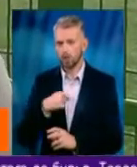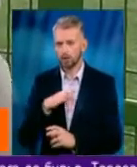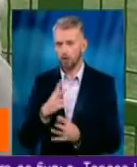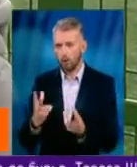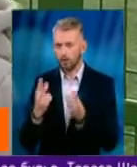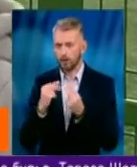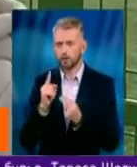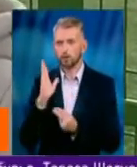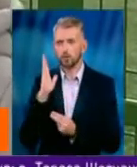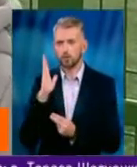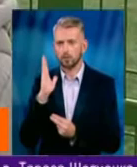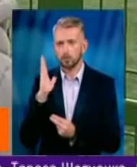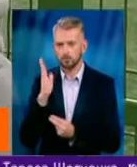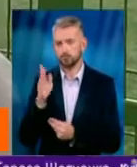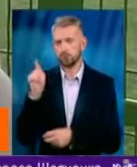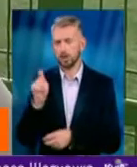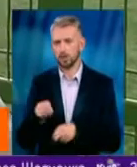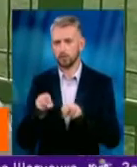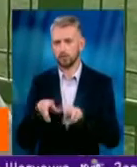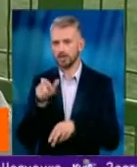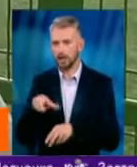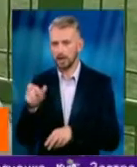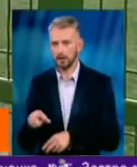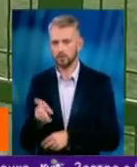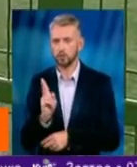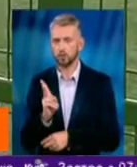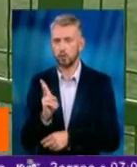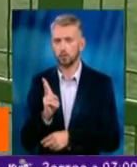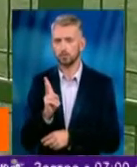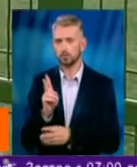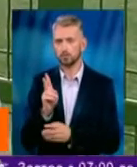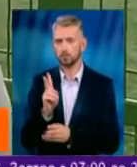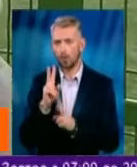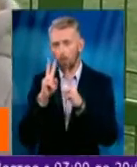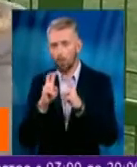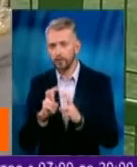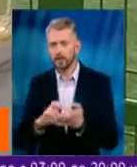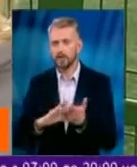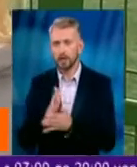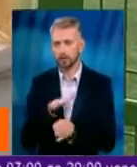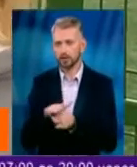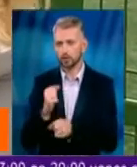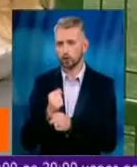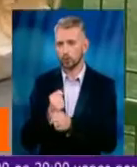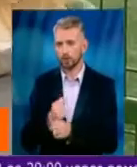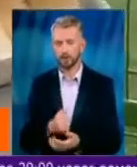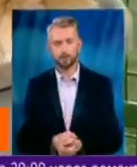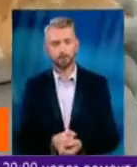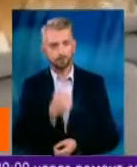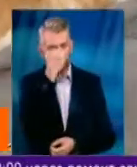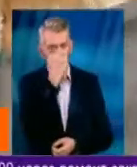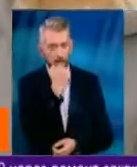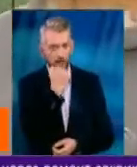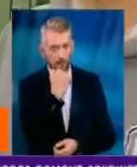що все-таки приїдуть спеціалісти, які оцінять якість виконаних робіт. Дякую,